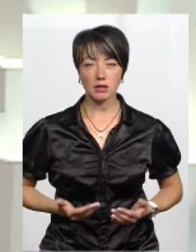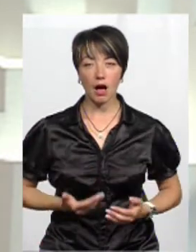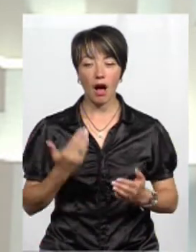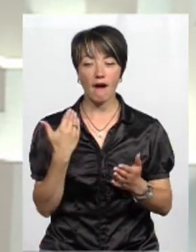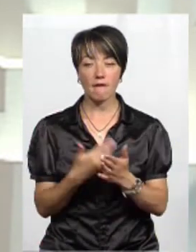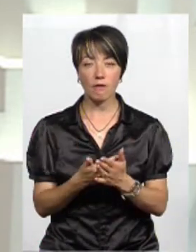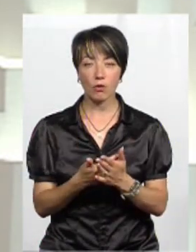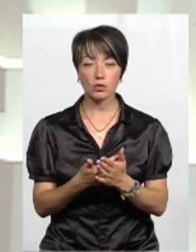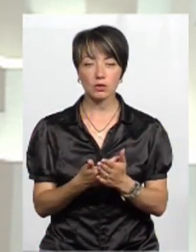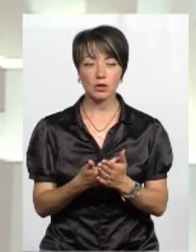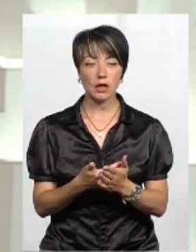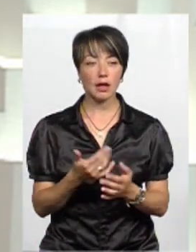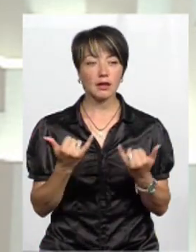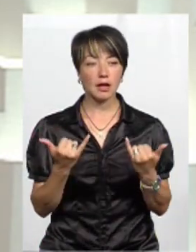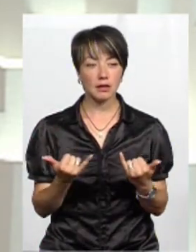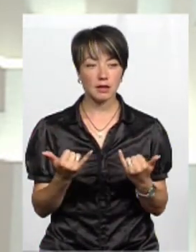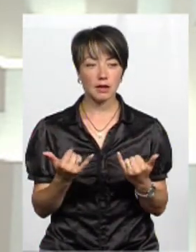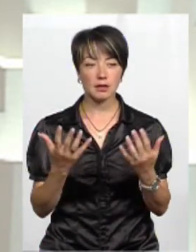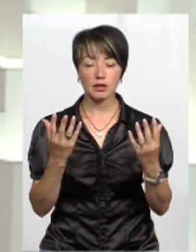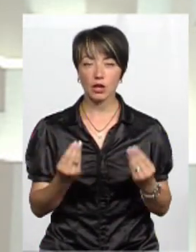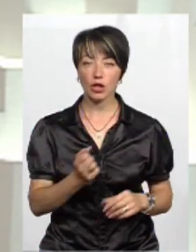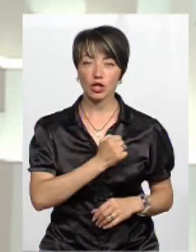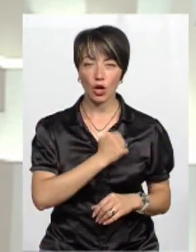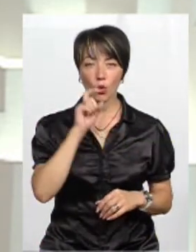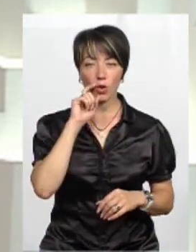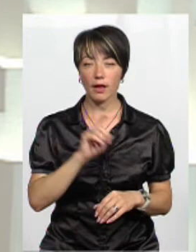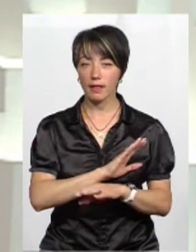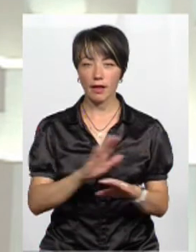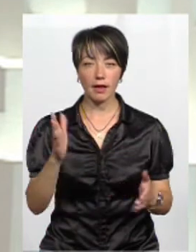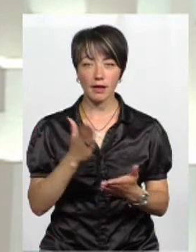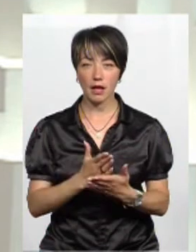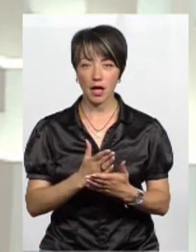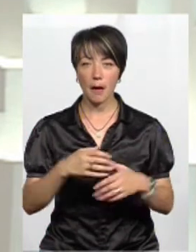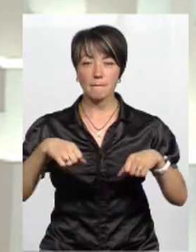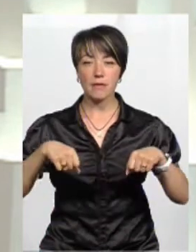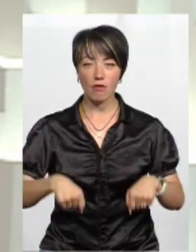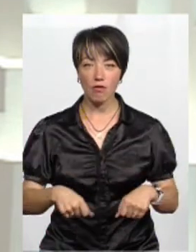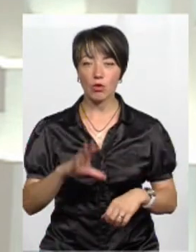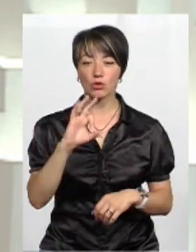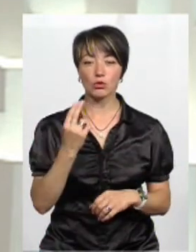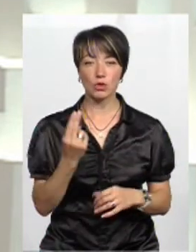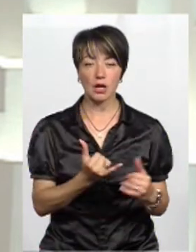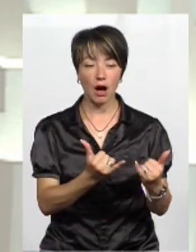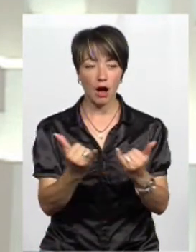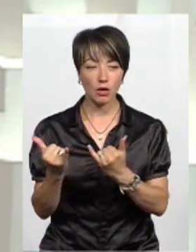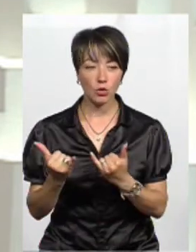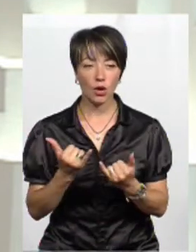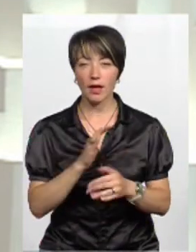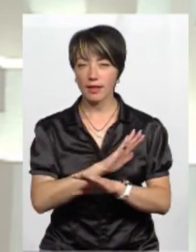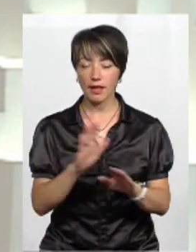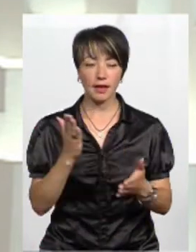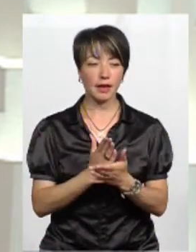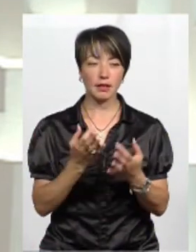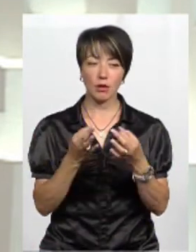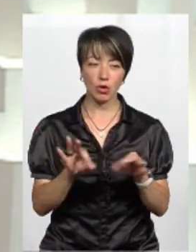от на даний час, на жаль, Україна не є правовою, не є соціальною і не є